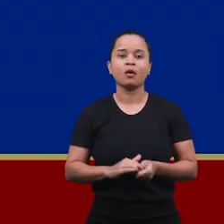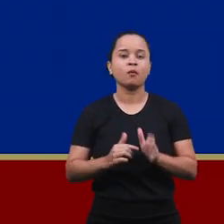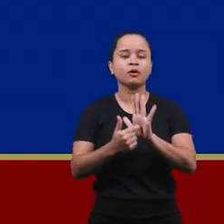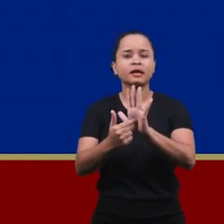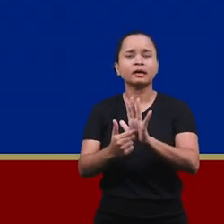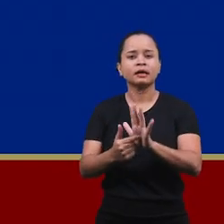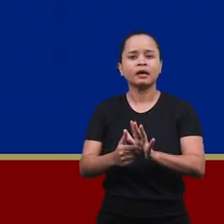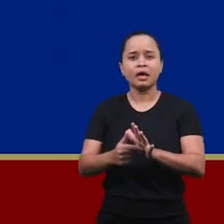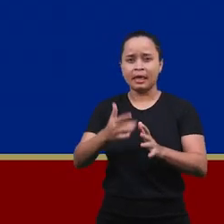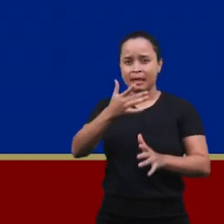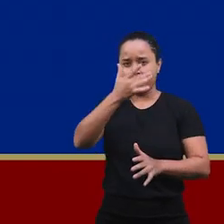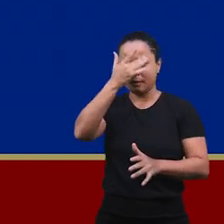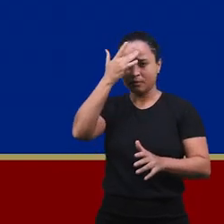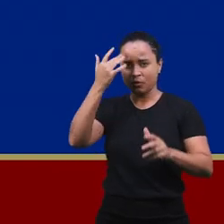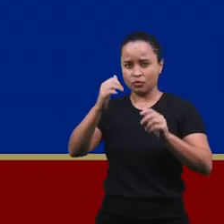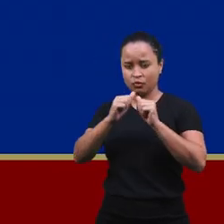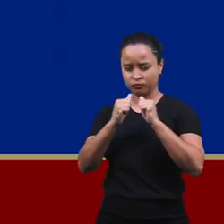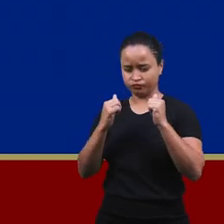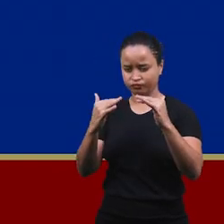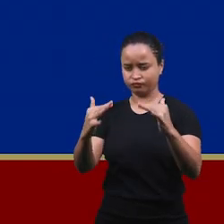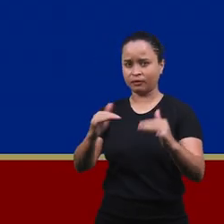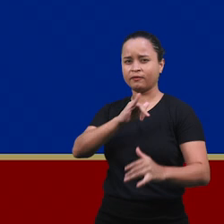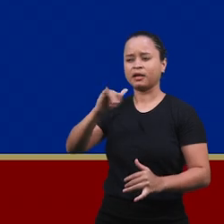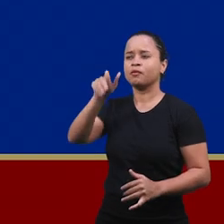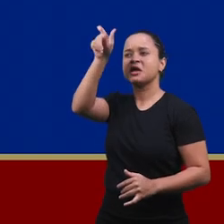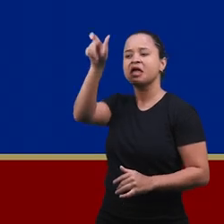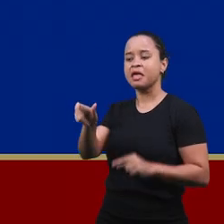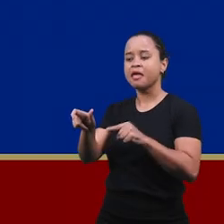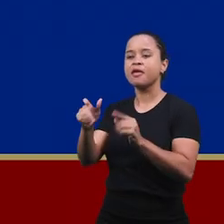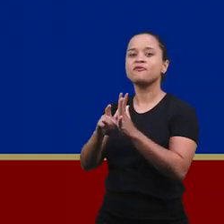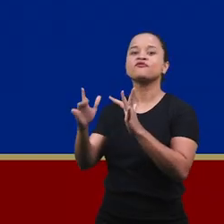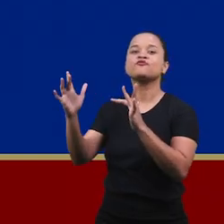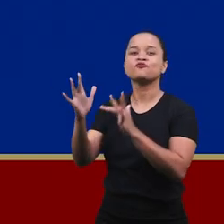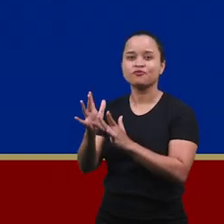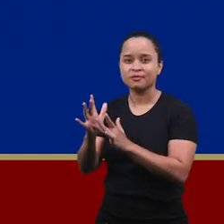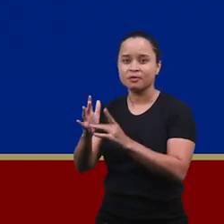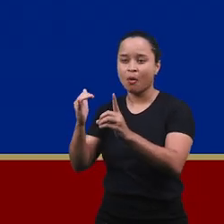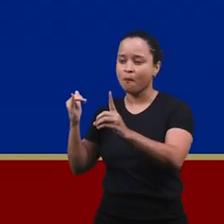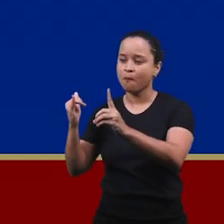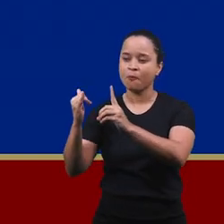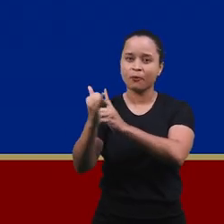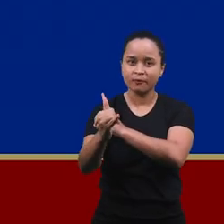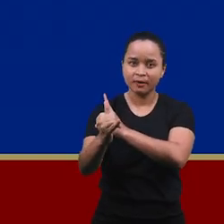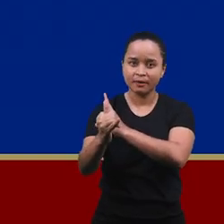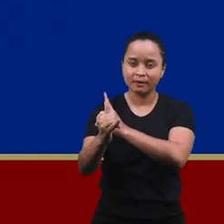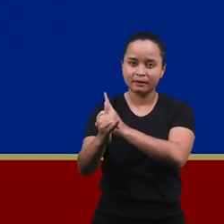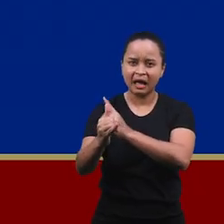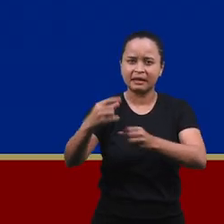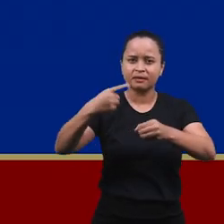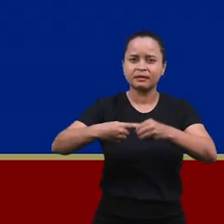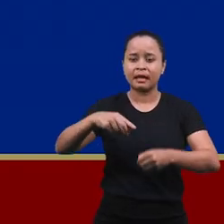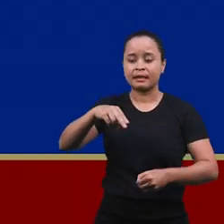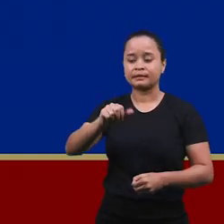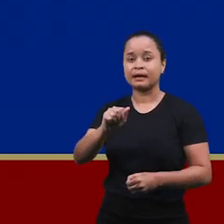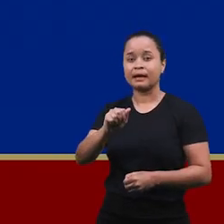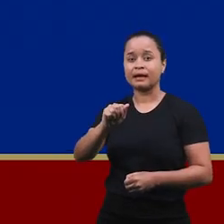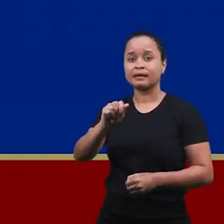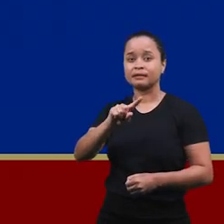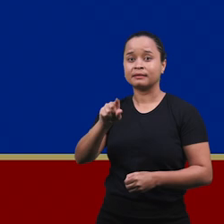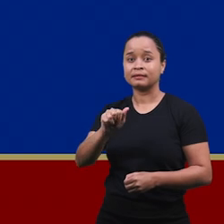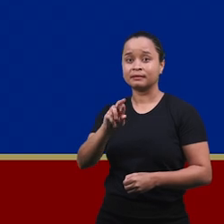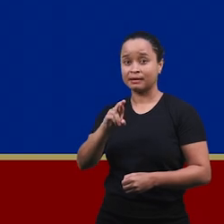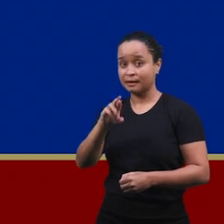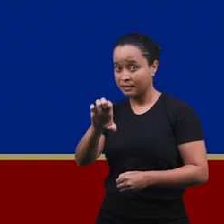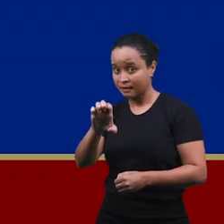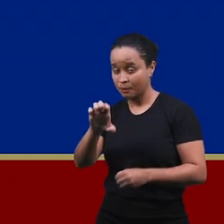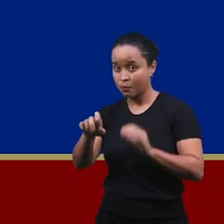la foule disait: celui-là est Jésus, le prophète de Nazareth, de Galilée. Et